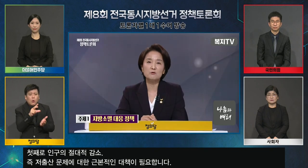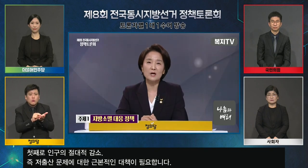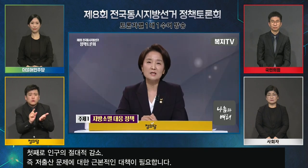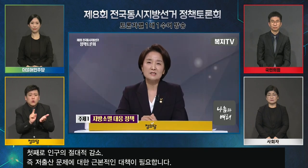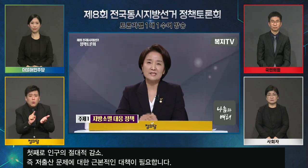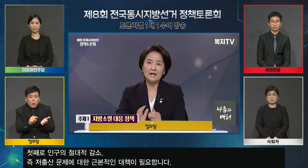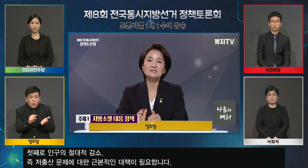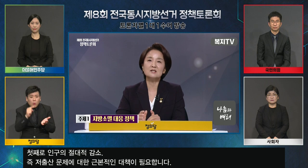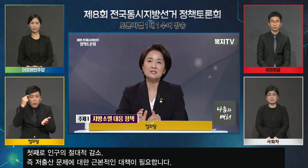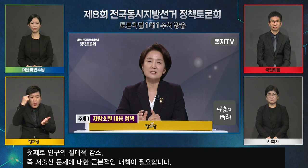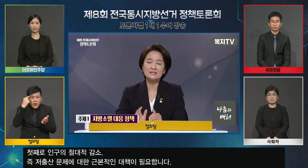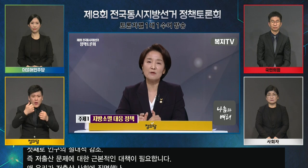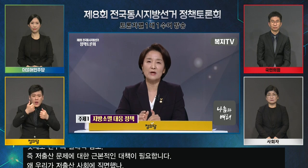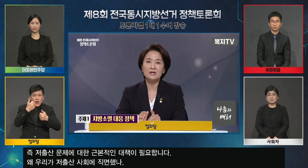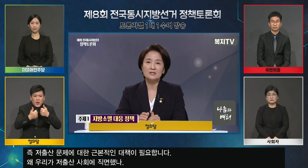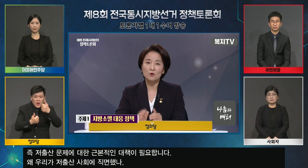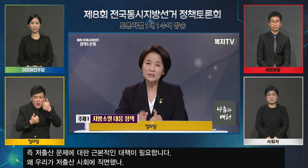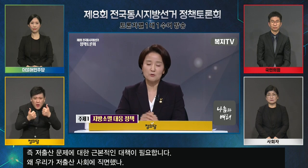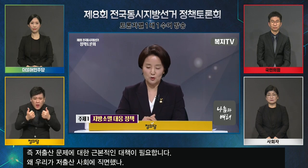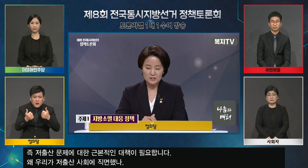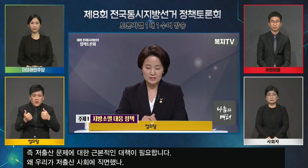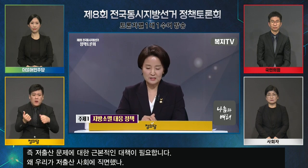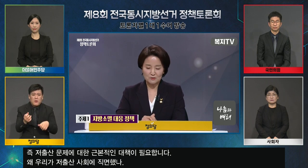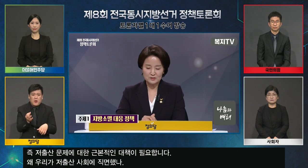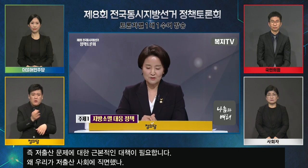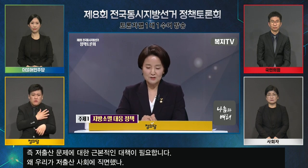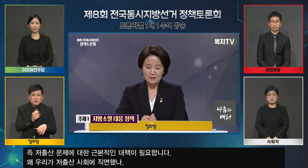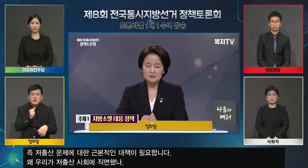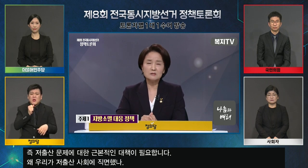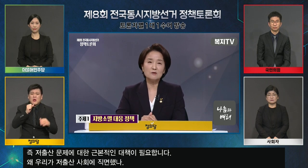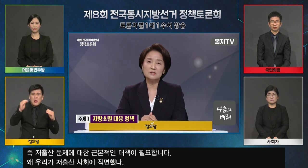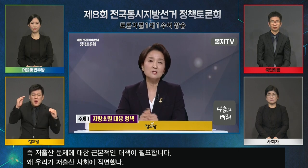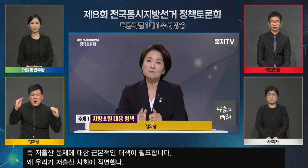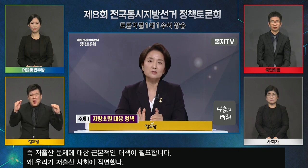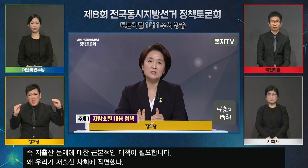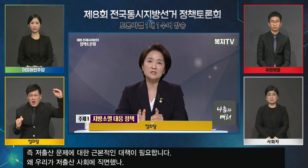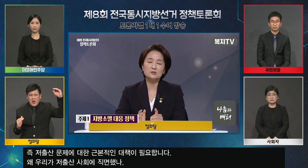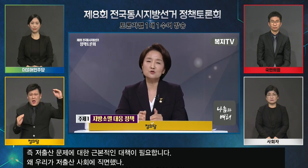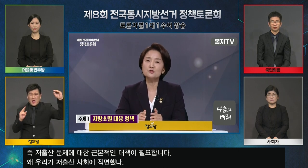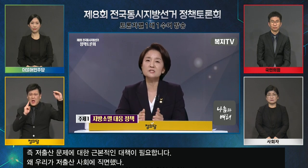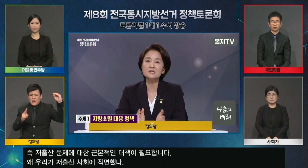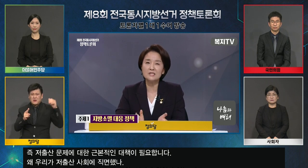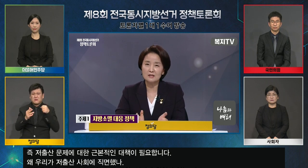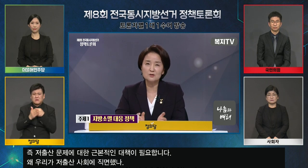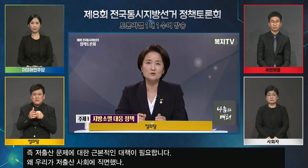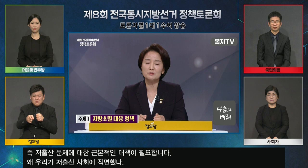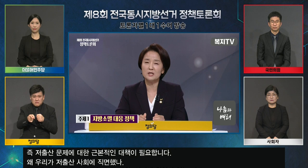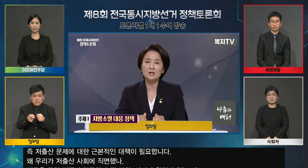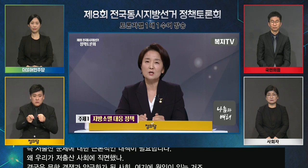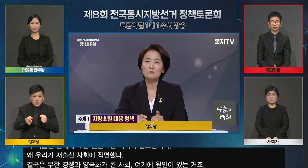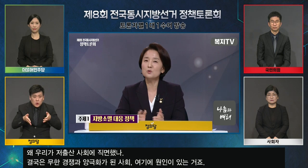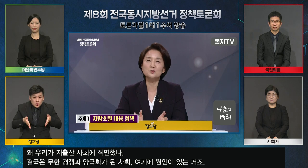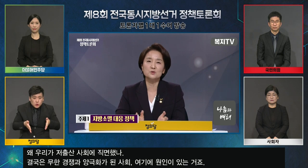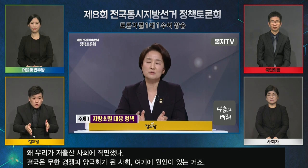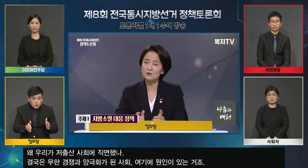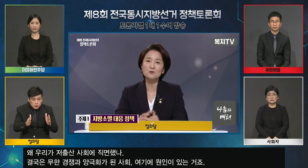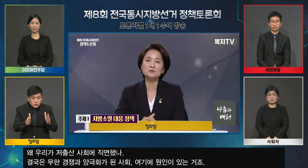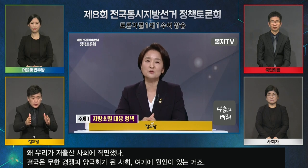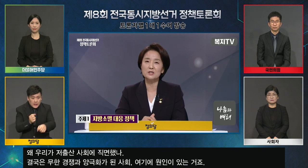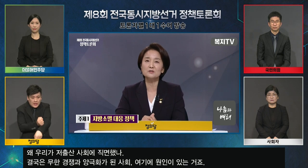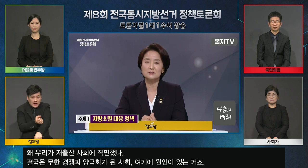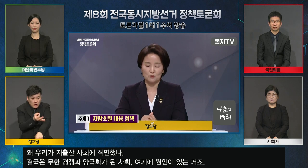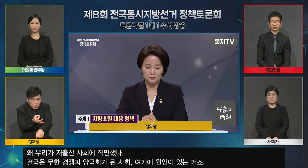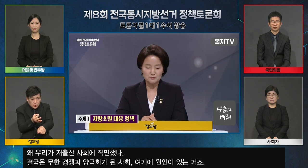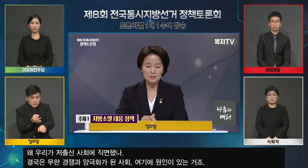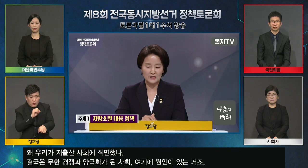경쟁과 양극화된 사회 여기에 원인이 있는 거죠. 그래서 이런 문제는 출산 장려금이나 보조금 이런